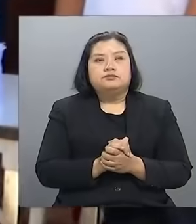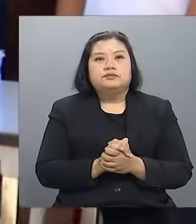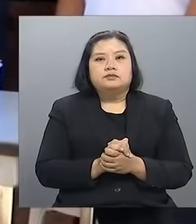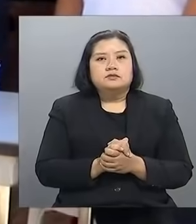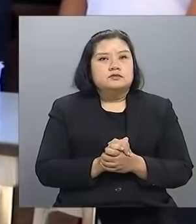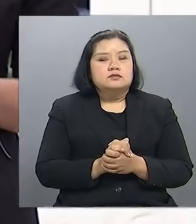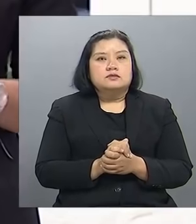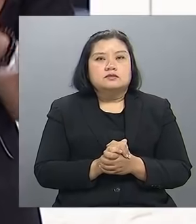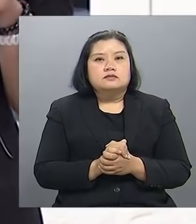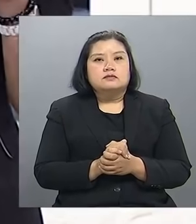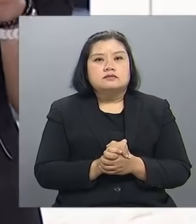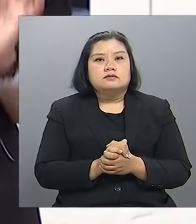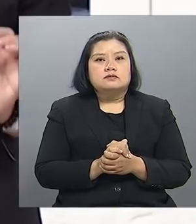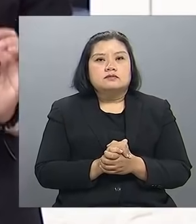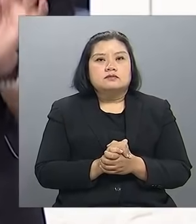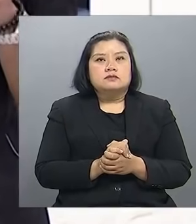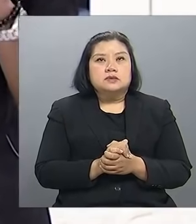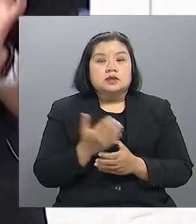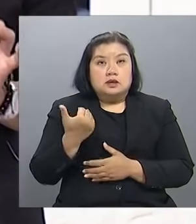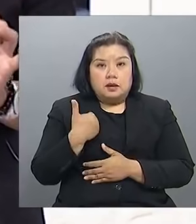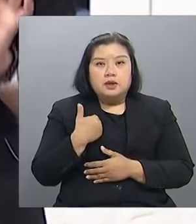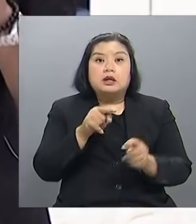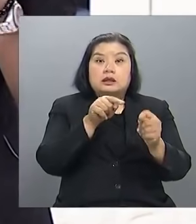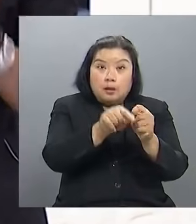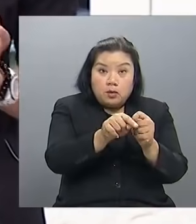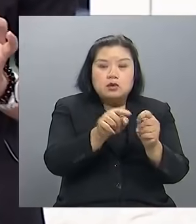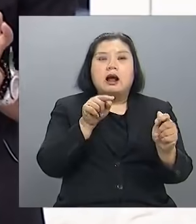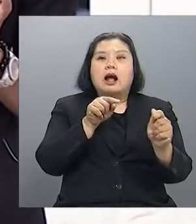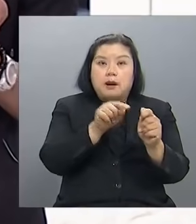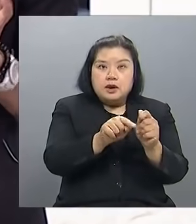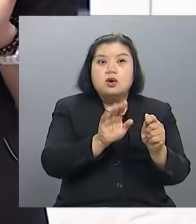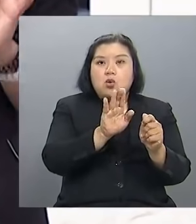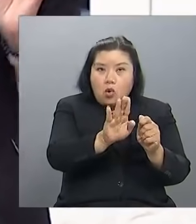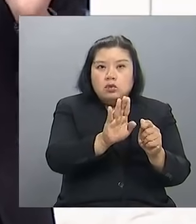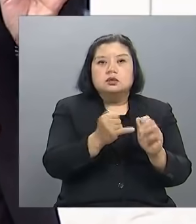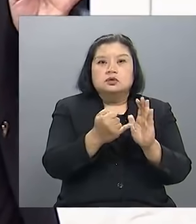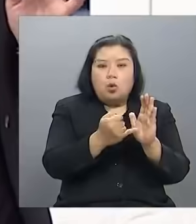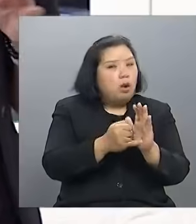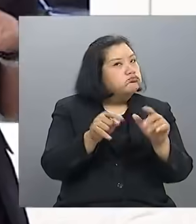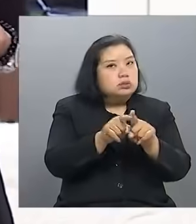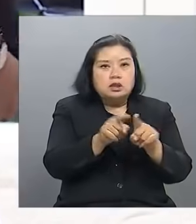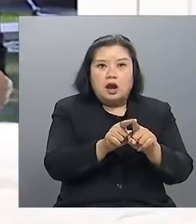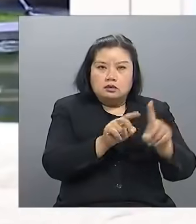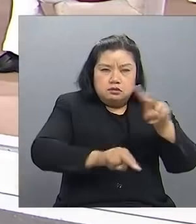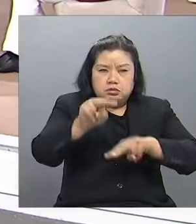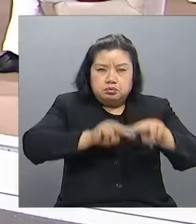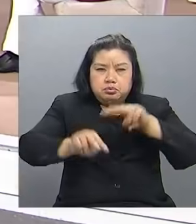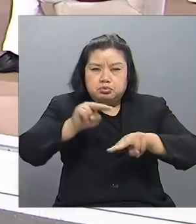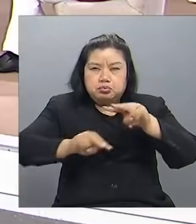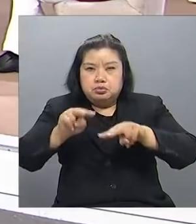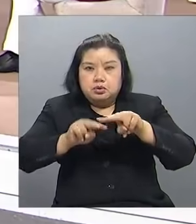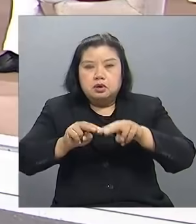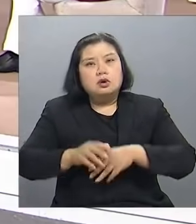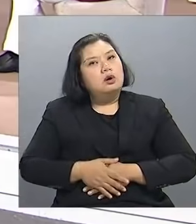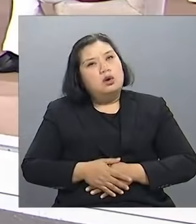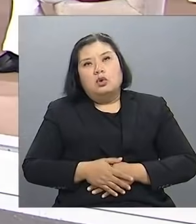การที่เข้มข้นในแต่ละตำบลแต่ละอำเภอแต่ละจังหวัดนะคะคุณผู้ชมน้องต๊อปน้องปร่างน่ารักจังเลยอ่ะมีภาคเอก